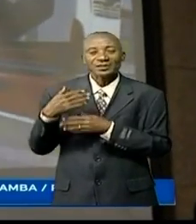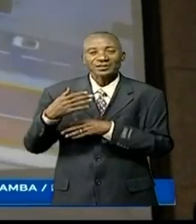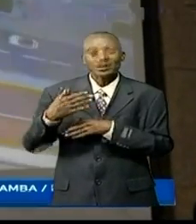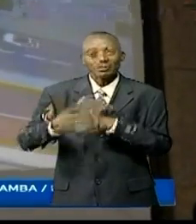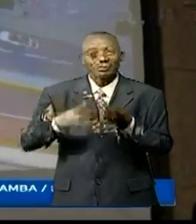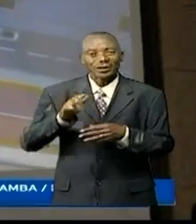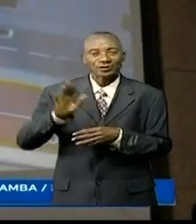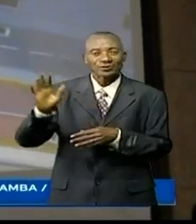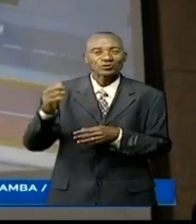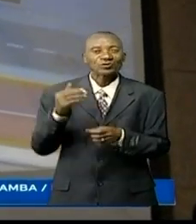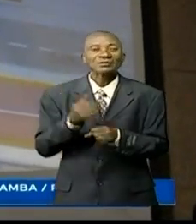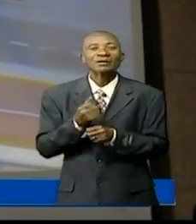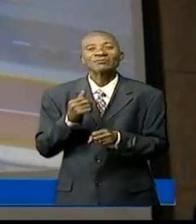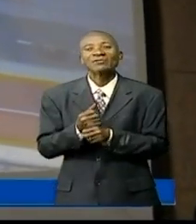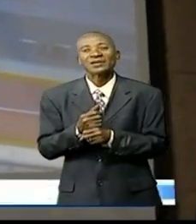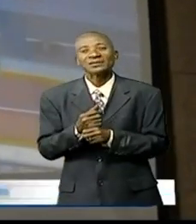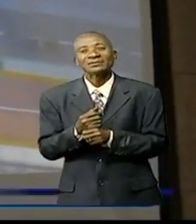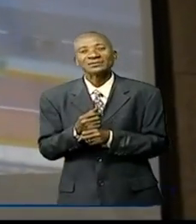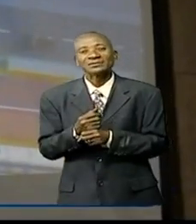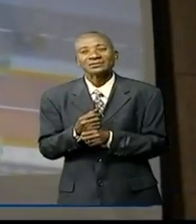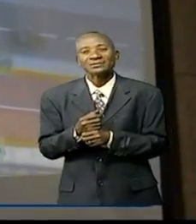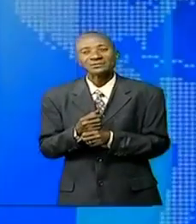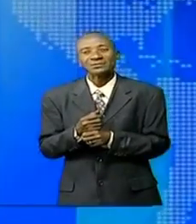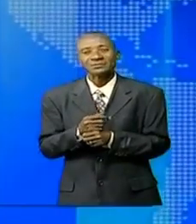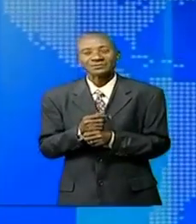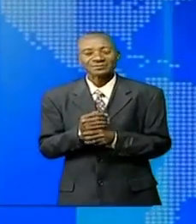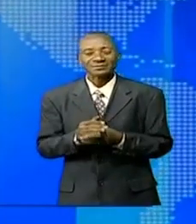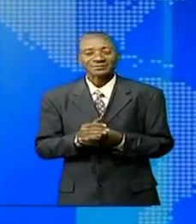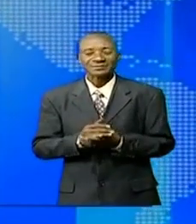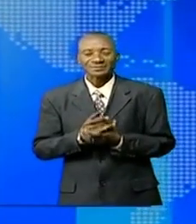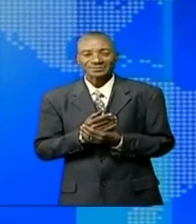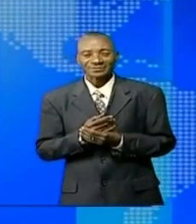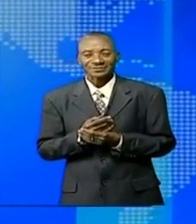choisi d'entreprendre dans la capitale.